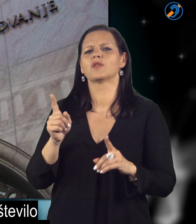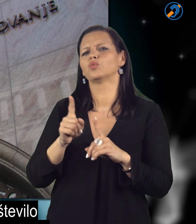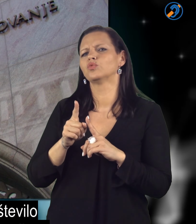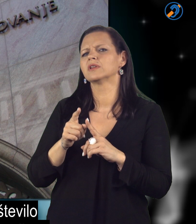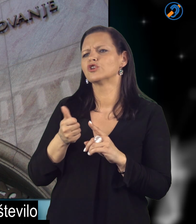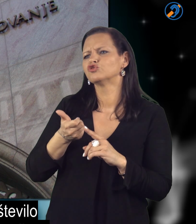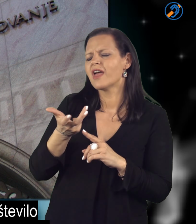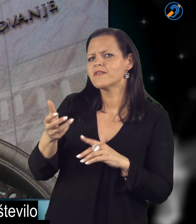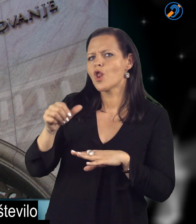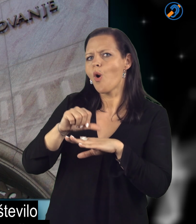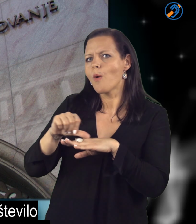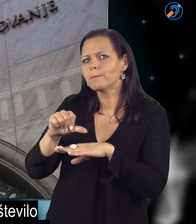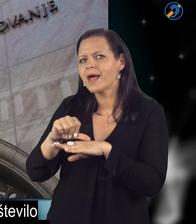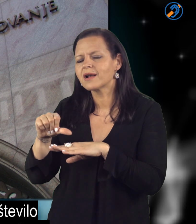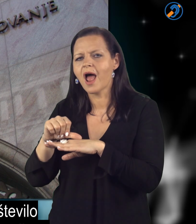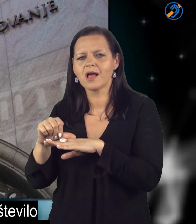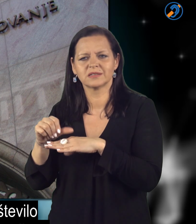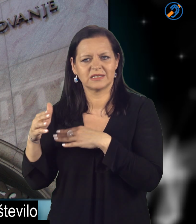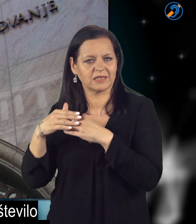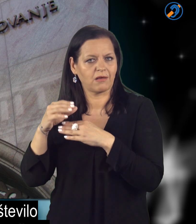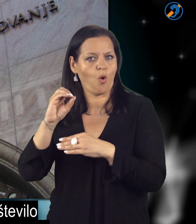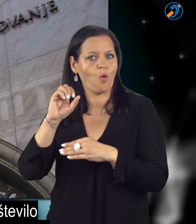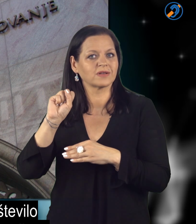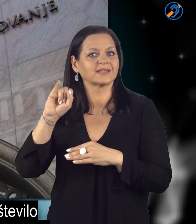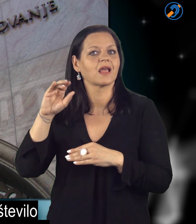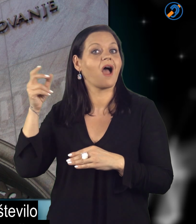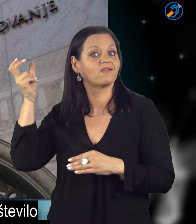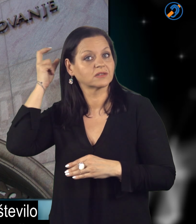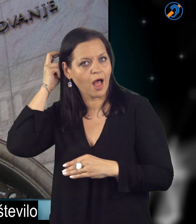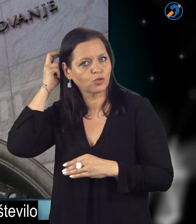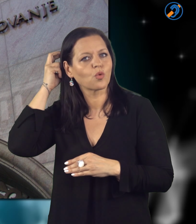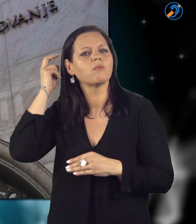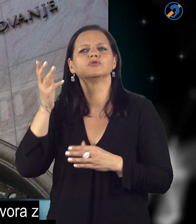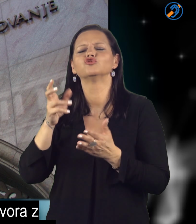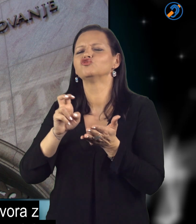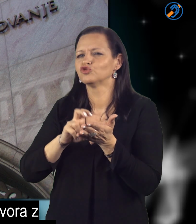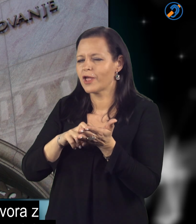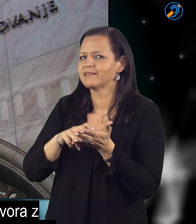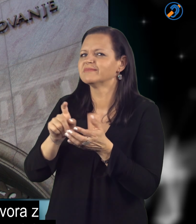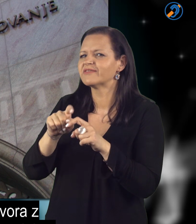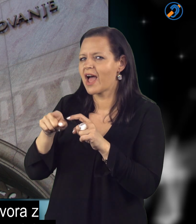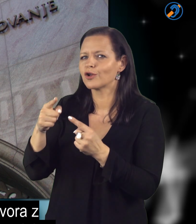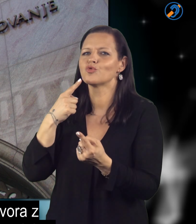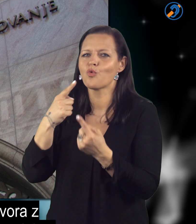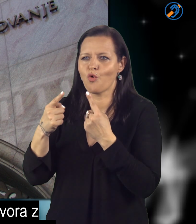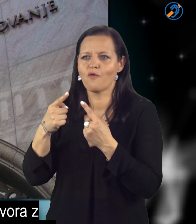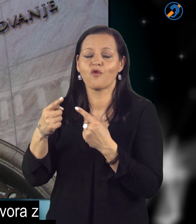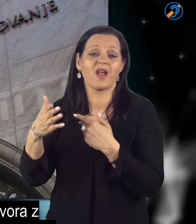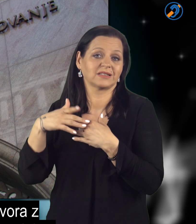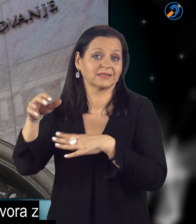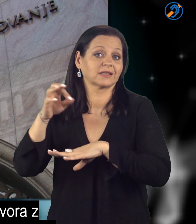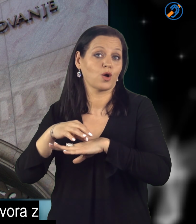Financiranje in število operacij z osja vsadkom je še stvar dogovora z zdravstveno zavarovalnico.